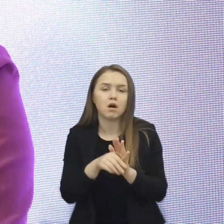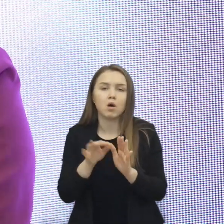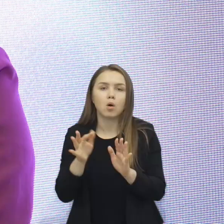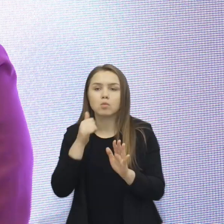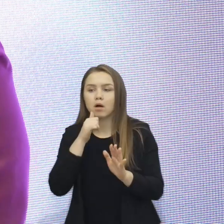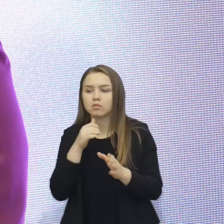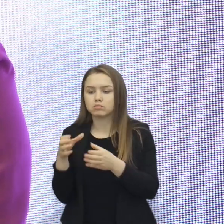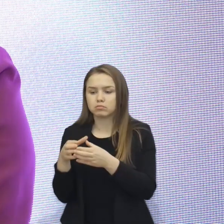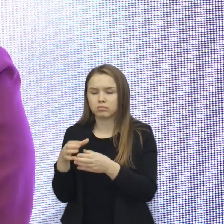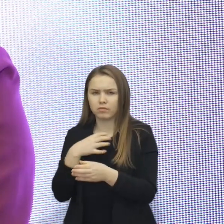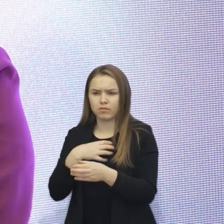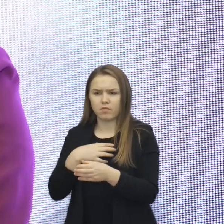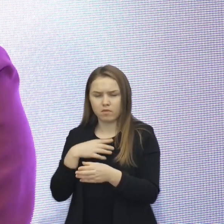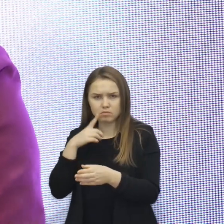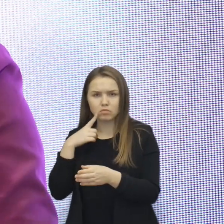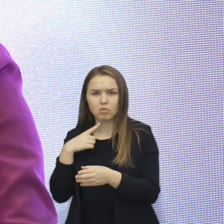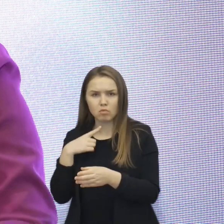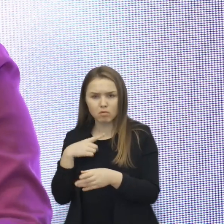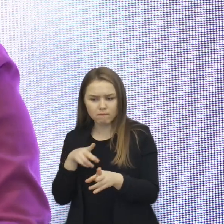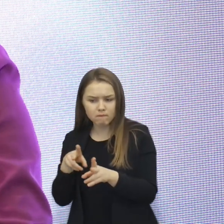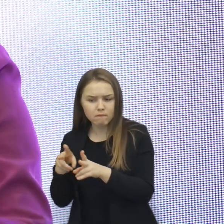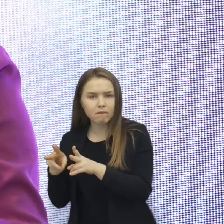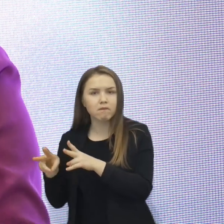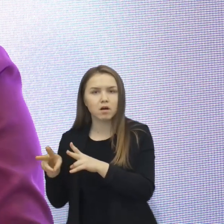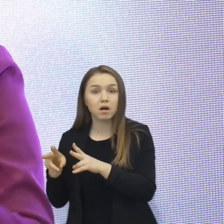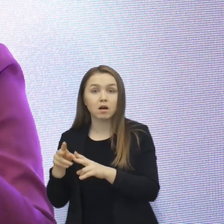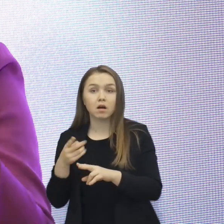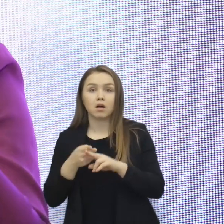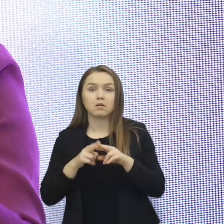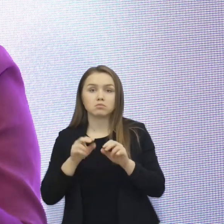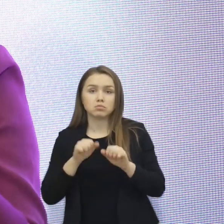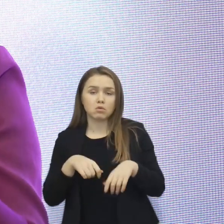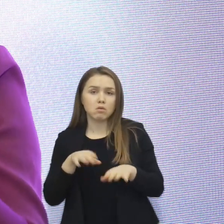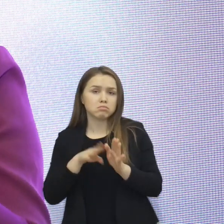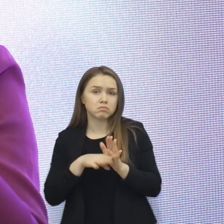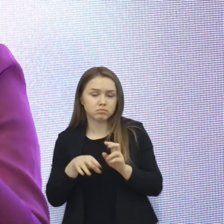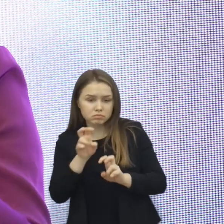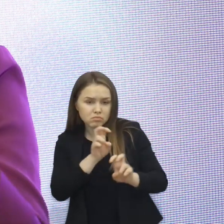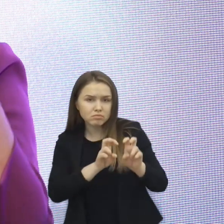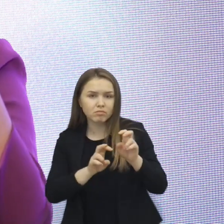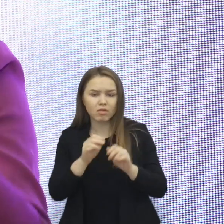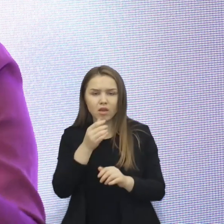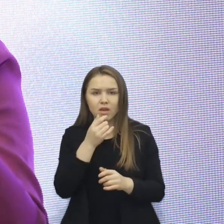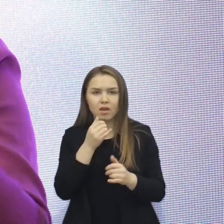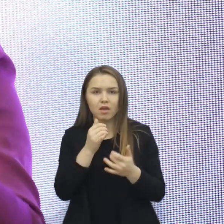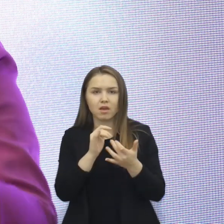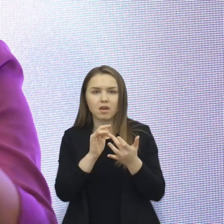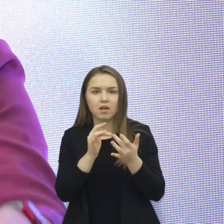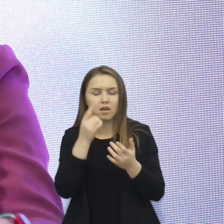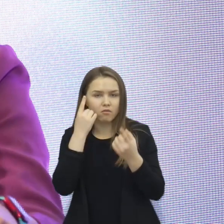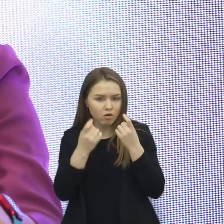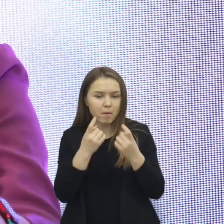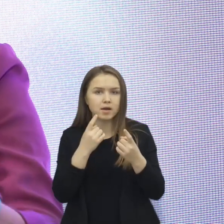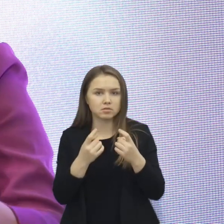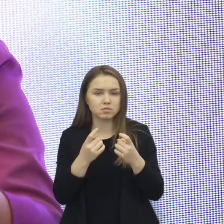labai labai svarbi, ir tada yra labai paprasta toliau tęsti, ieškoti būtent tos informacijos, kuri patvirtina tai, ką tu